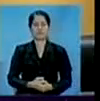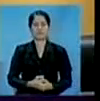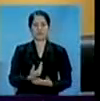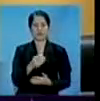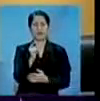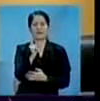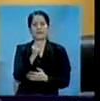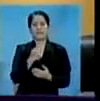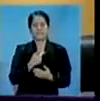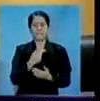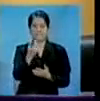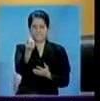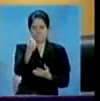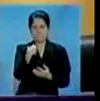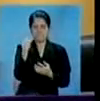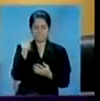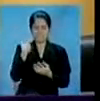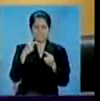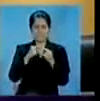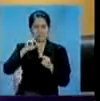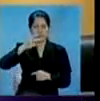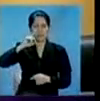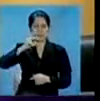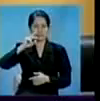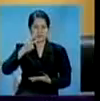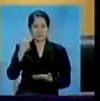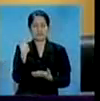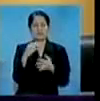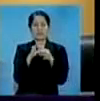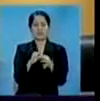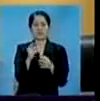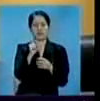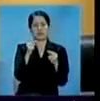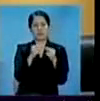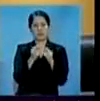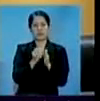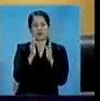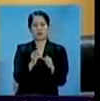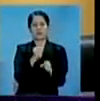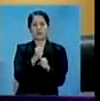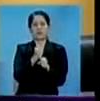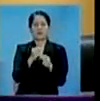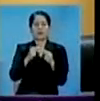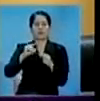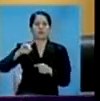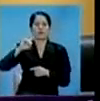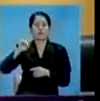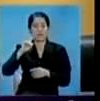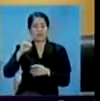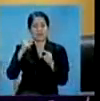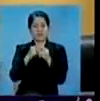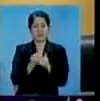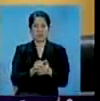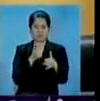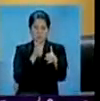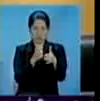สำหรับที่พูดย้ำเรื่องเจ้าหน้าที่ของสวนสัตว์ดุสิตที่ถูกยิงที่เขาดินเมื่อคืนวันที่